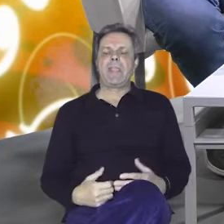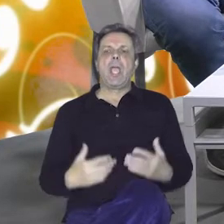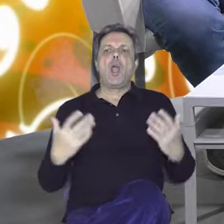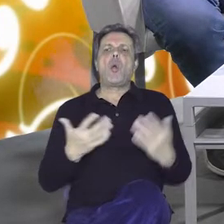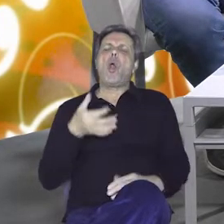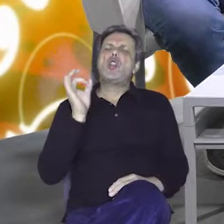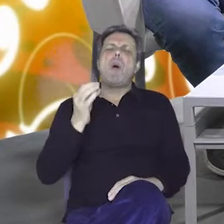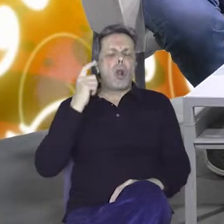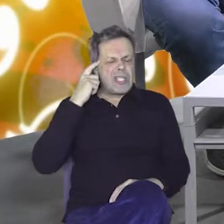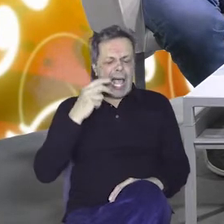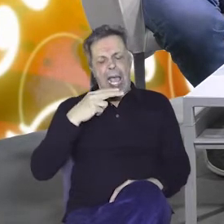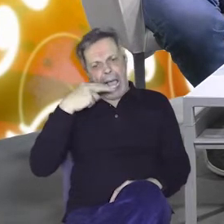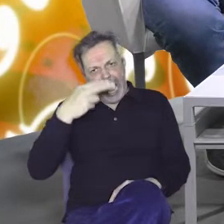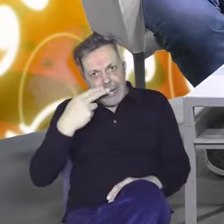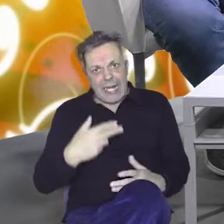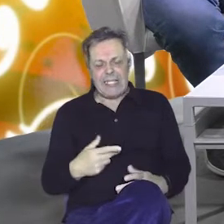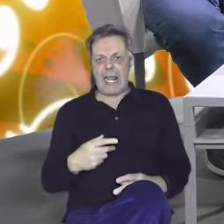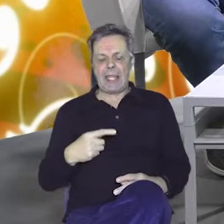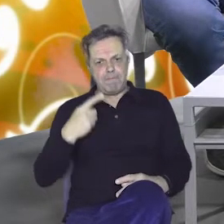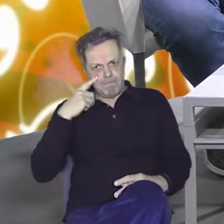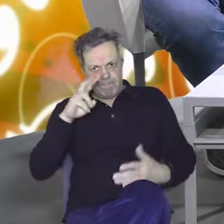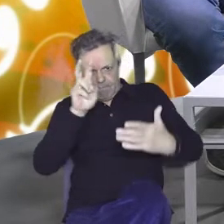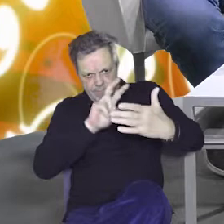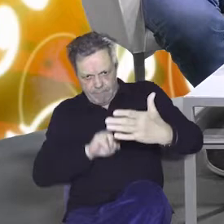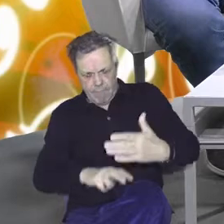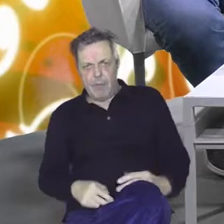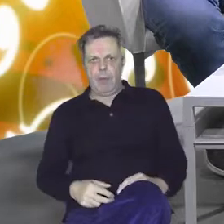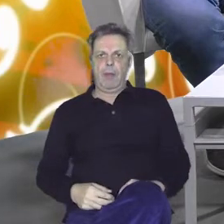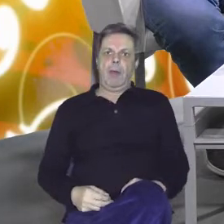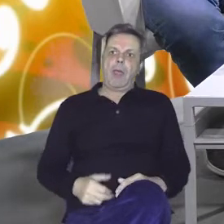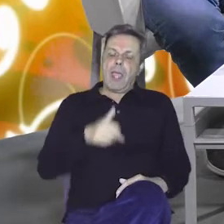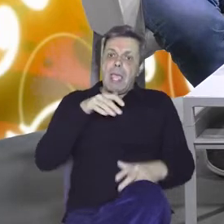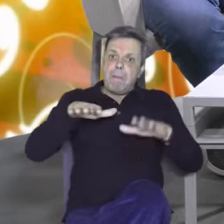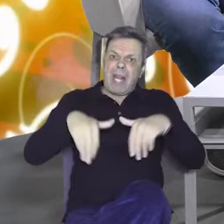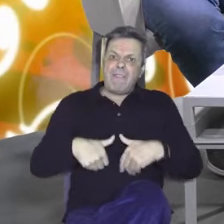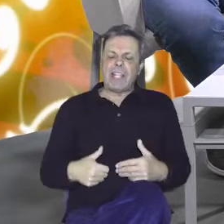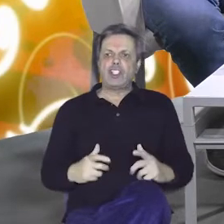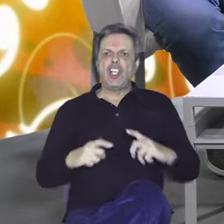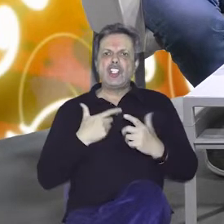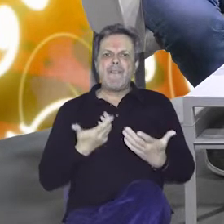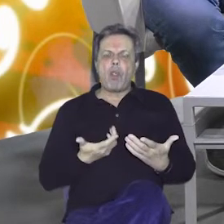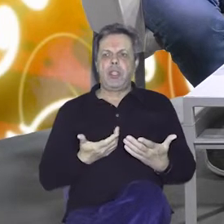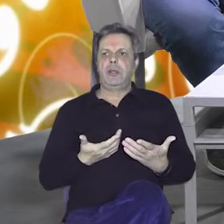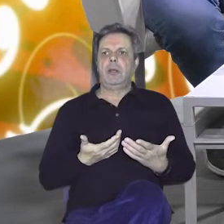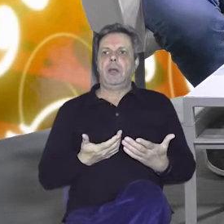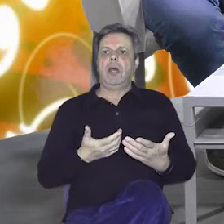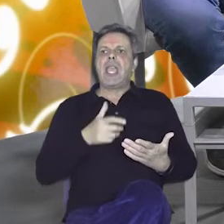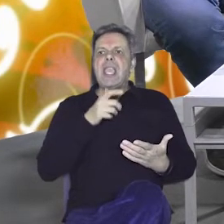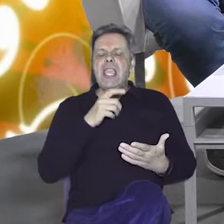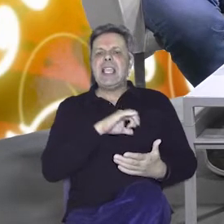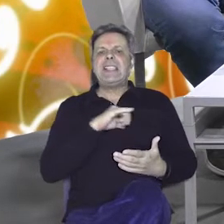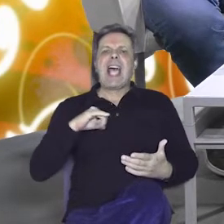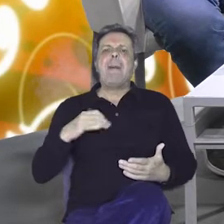zna analizirati, razmatrati, promatrati i prihvaćati život taj i sam sebe u